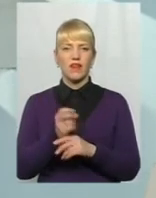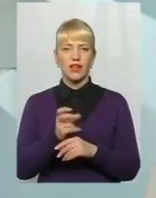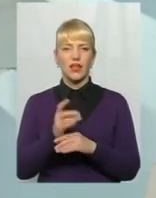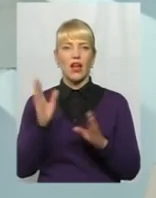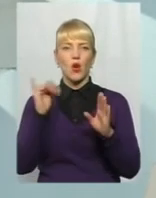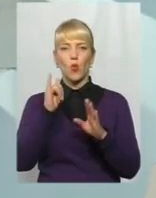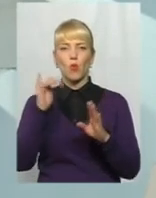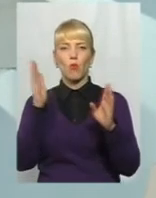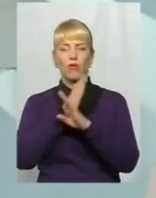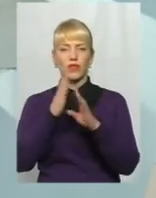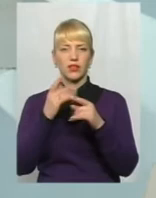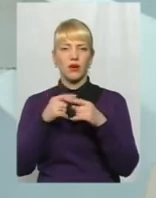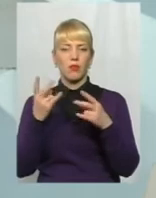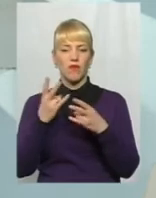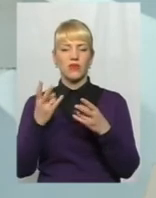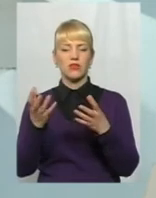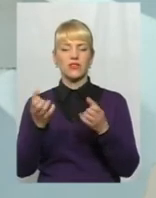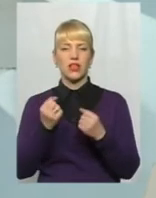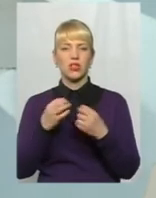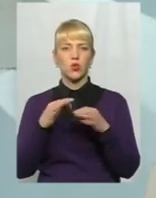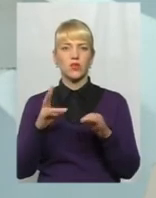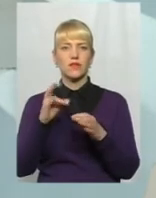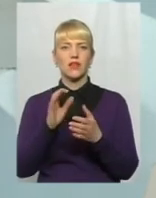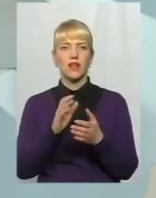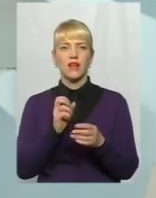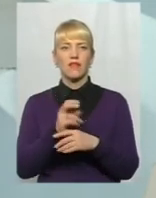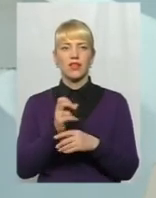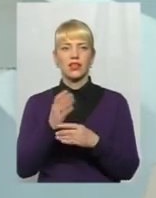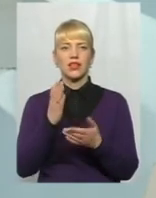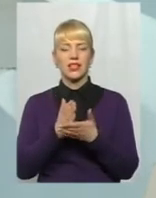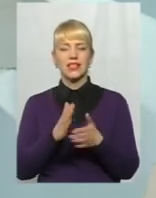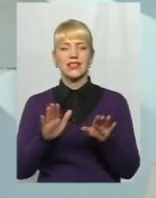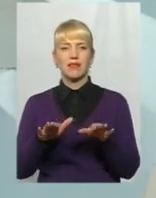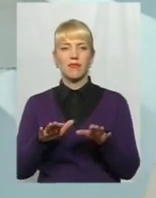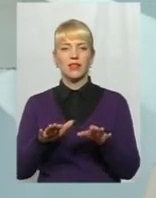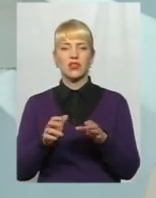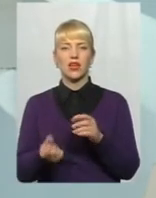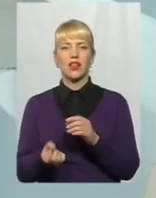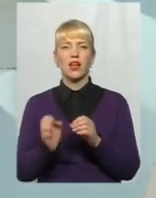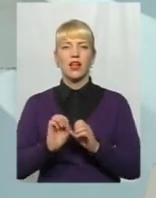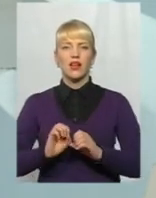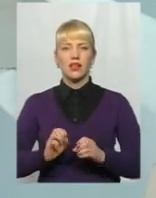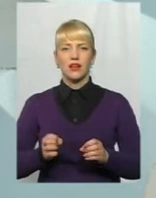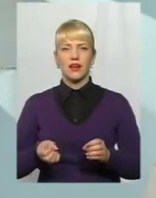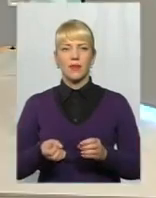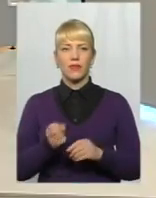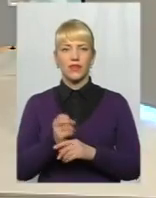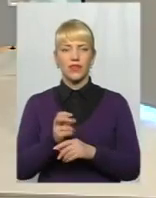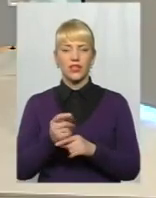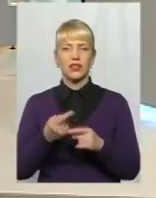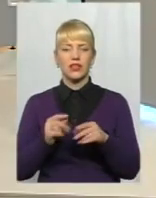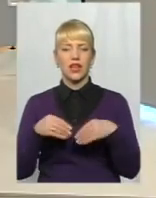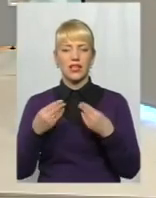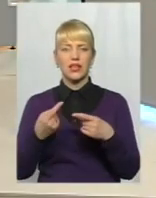обов'язково повинно отримувати дозвіл на викиди. Тобто, якщо є стаціонарні джерела викидів, і видає цей дозвіл наш департамент